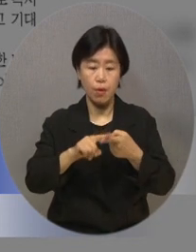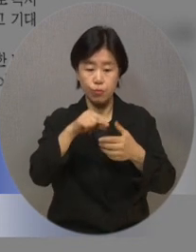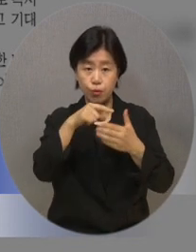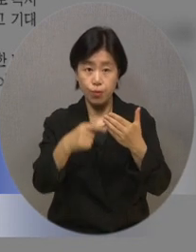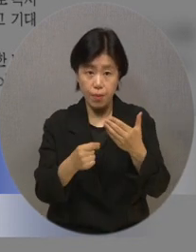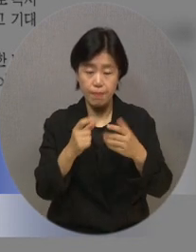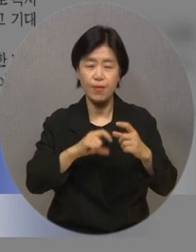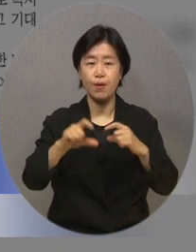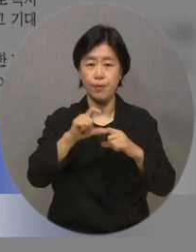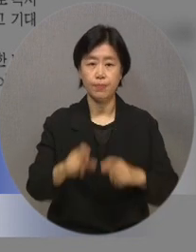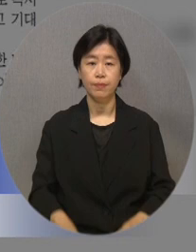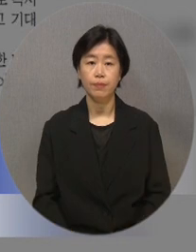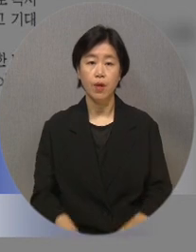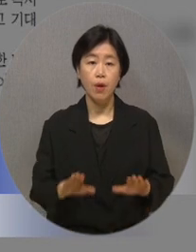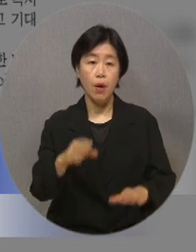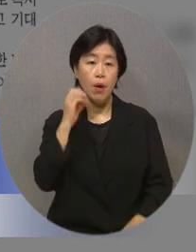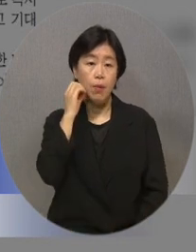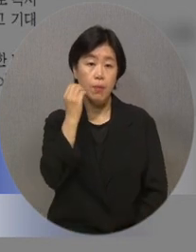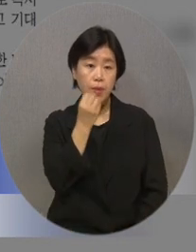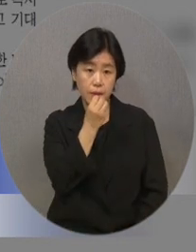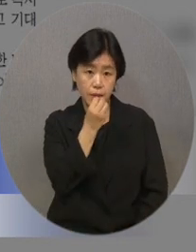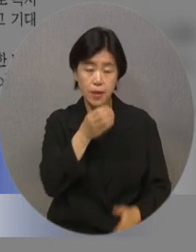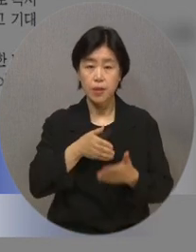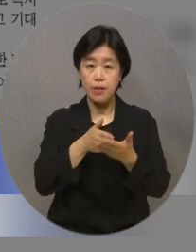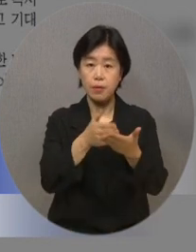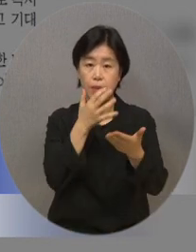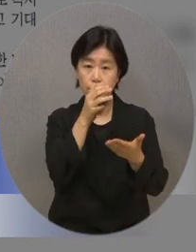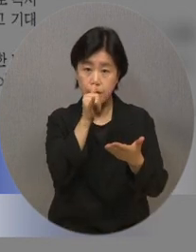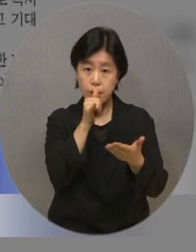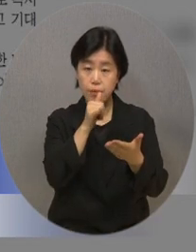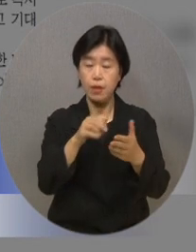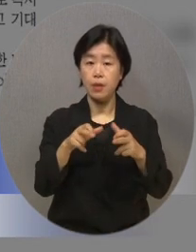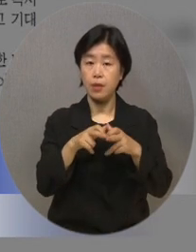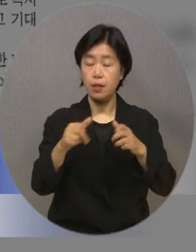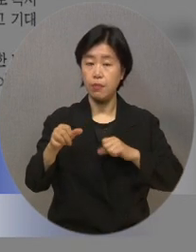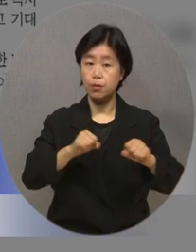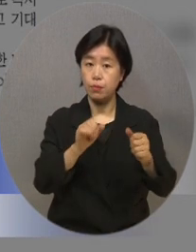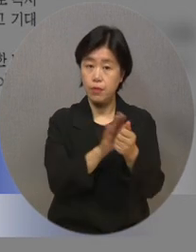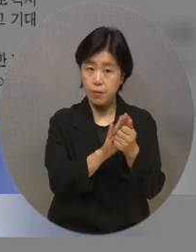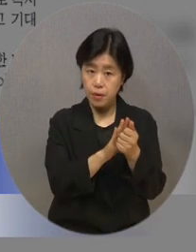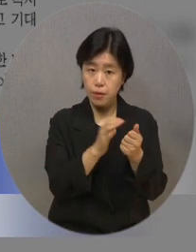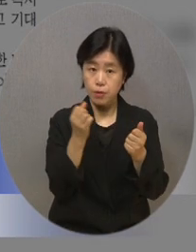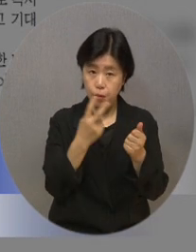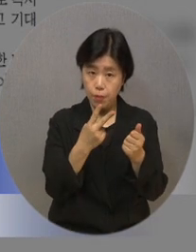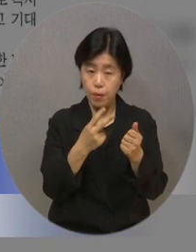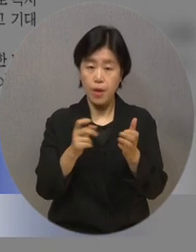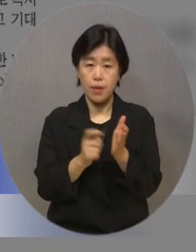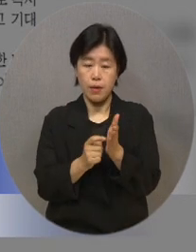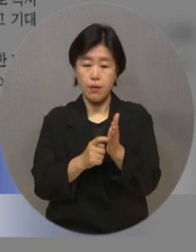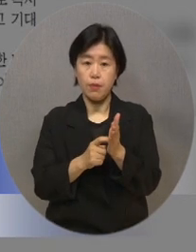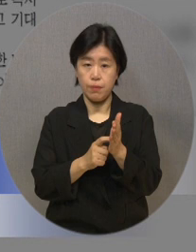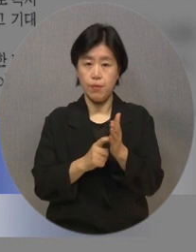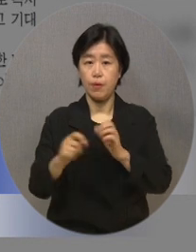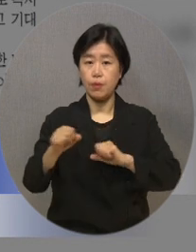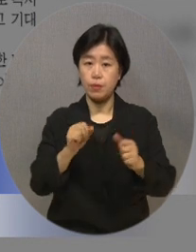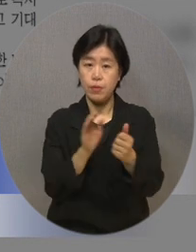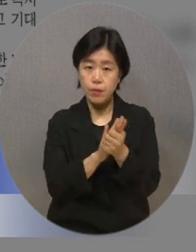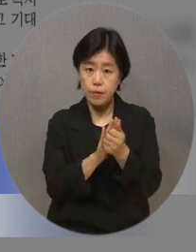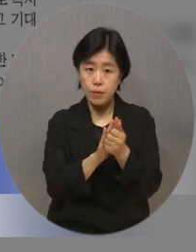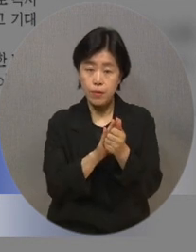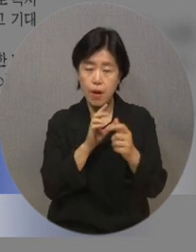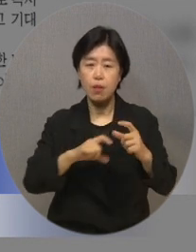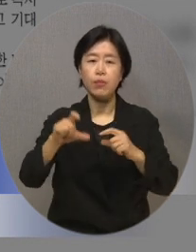복지부는 현재 복지로에서 신청할 수 있는 장애인 활동지원 서비스에 긴급 활동지원 사업에 대한